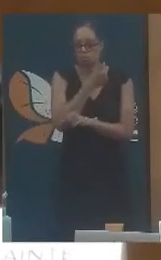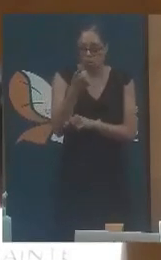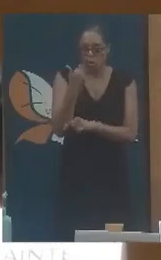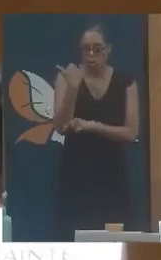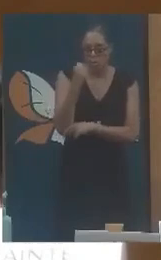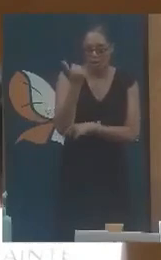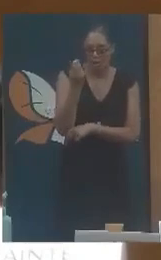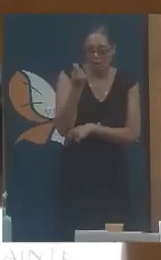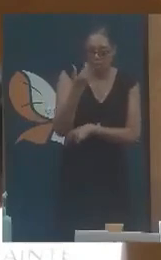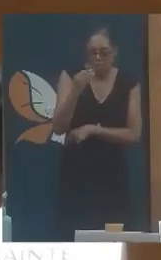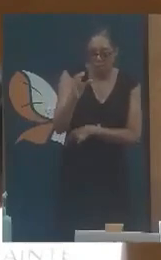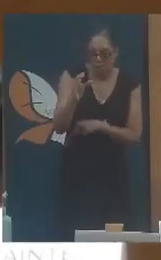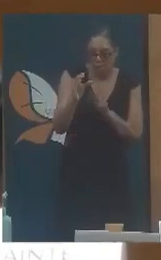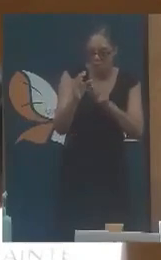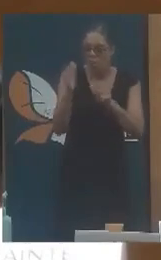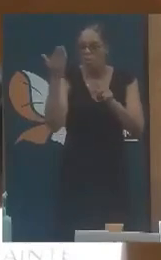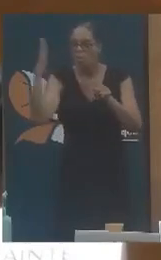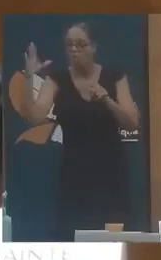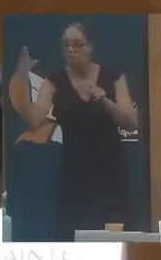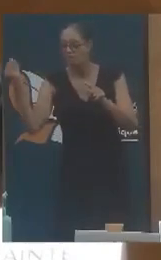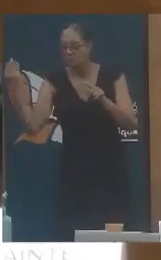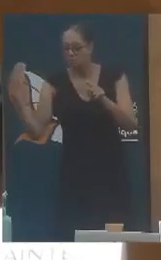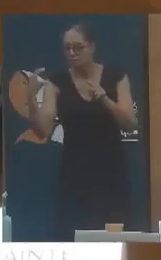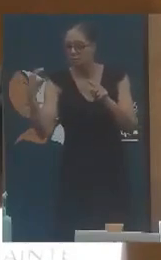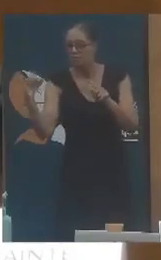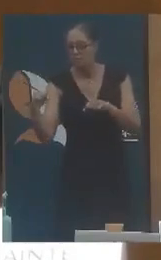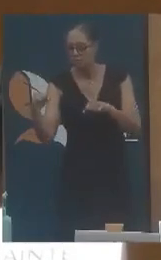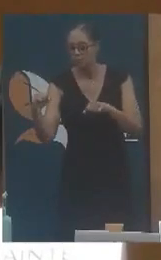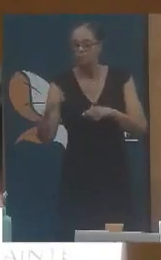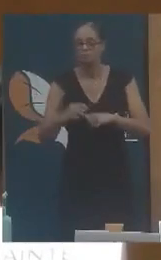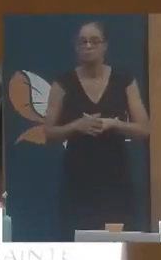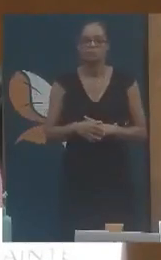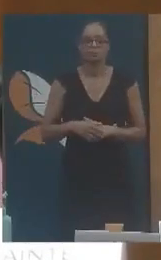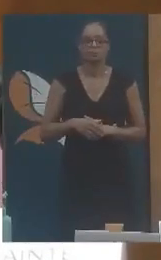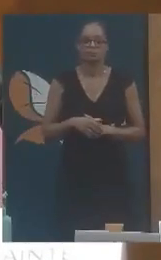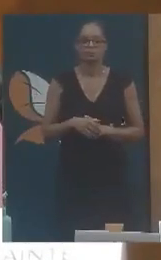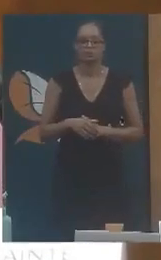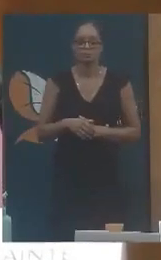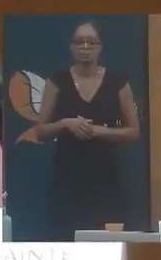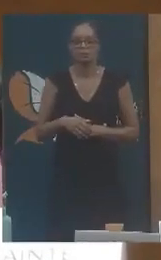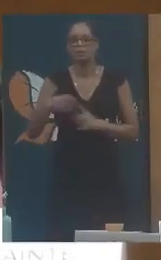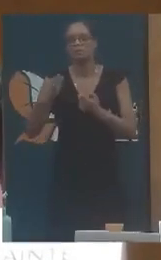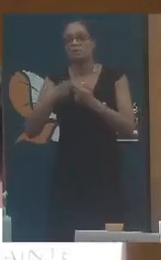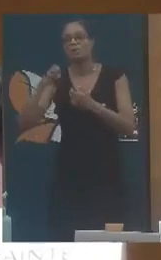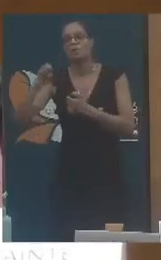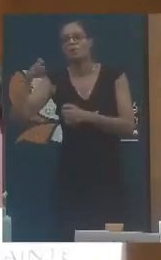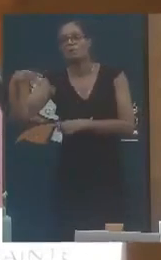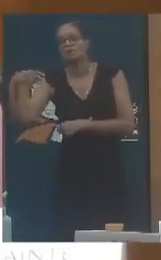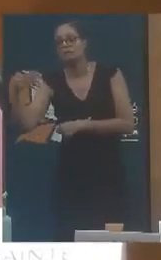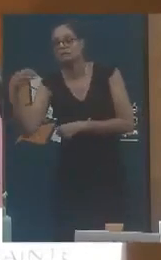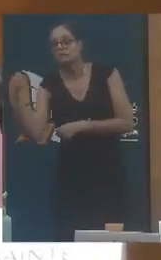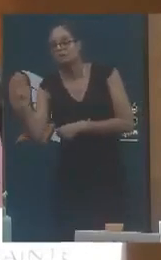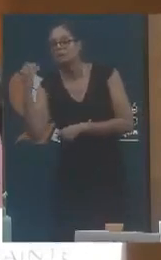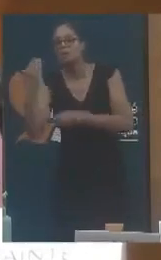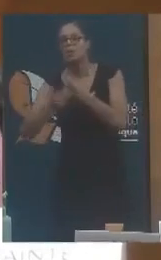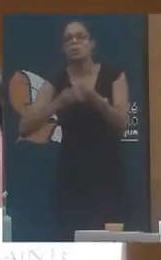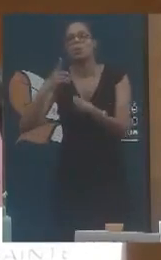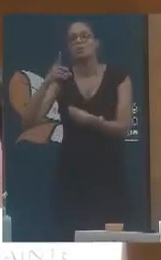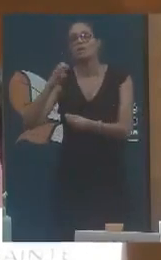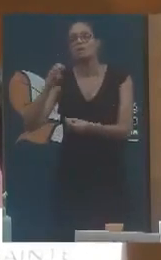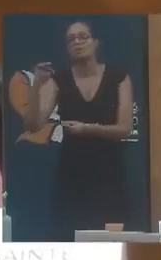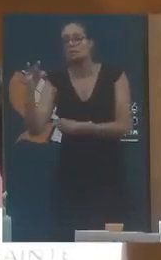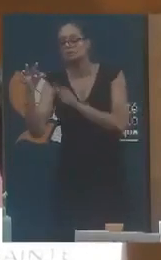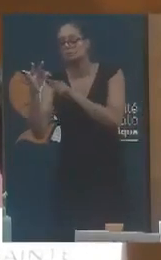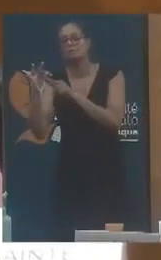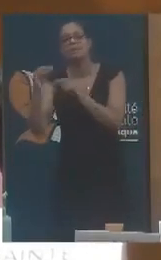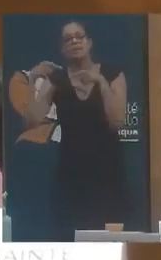qu'ils ont fonctionné avec les sommes d'autres financeurs un peu plus ailés, les EPCI ou la dette, c'est-à-dire l'État.